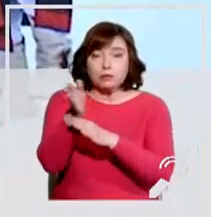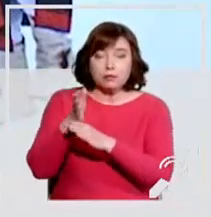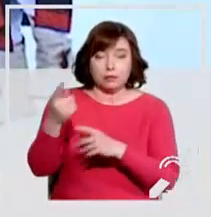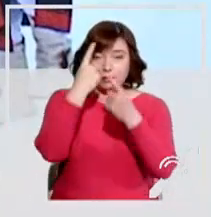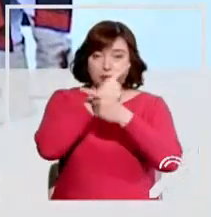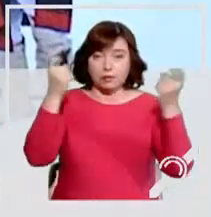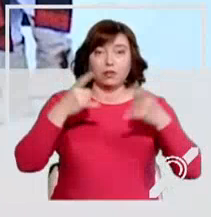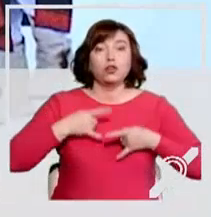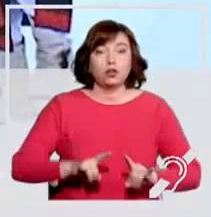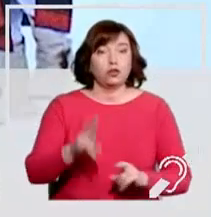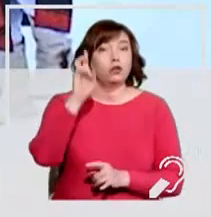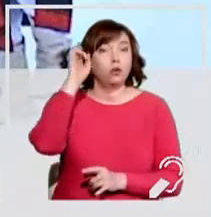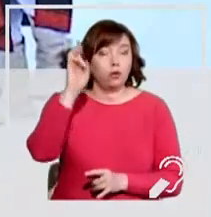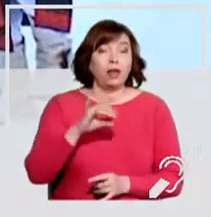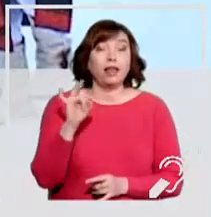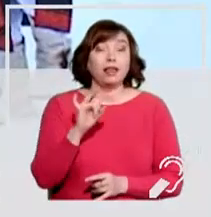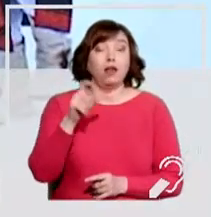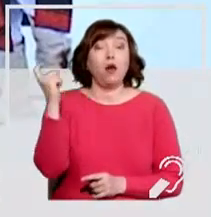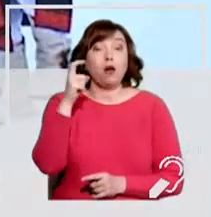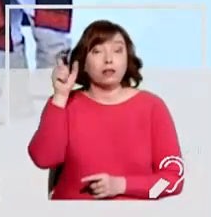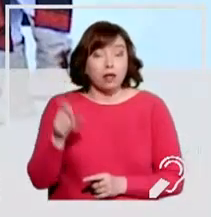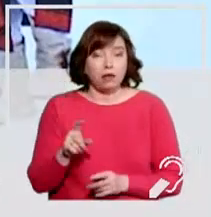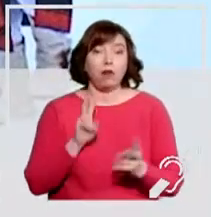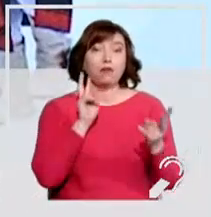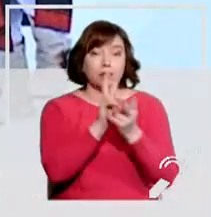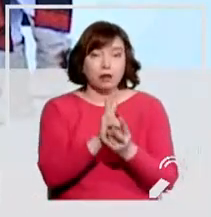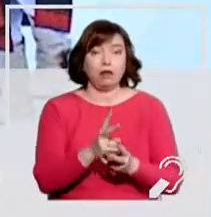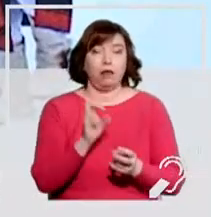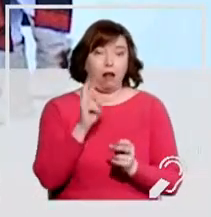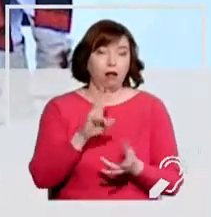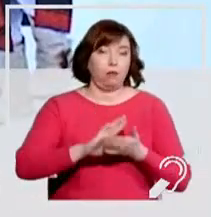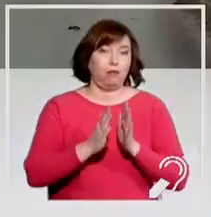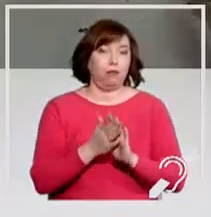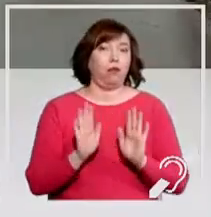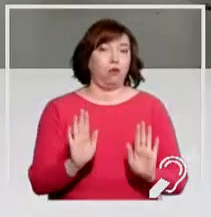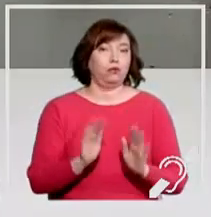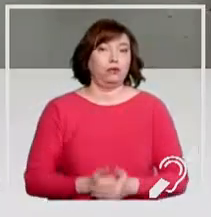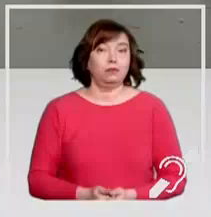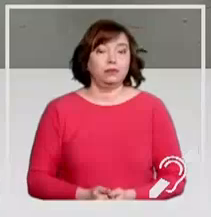să vestească nașterea Domnului, iar gospodarii i-au întâmpinat cum se cuvine.